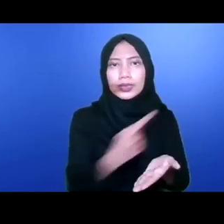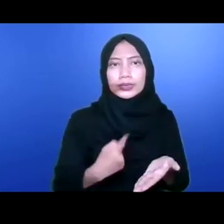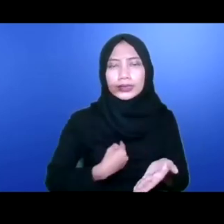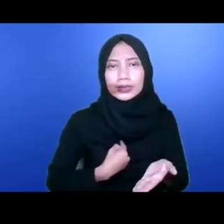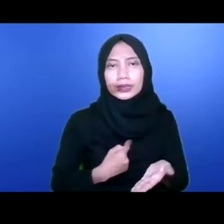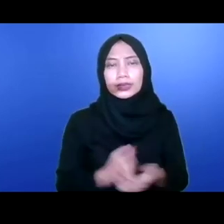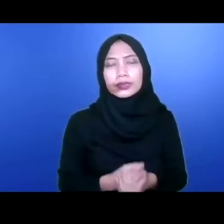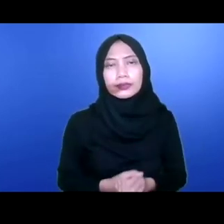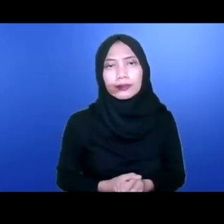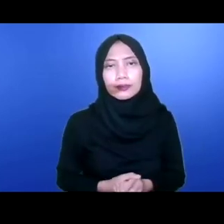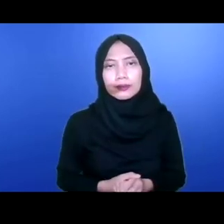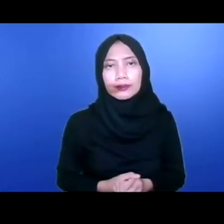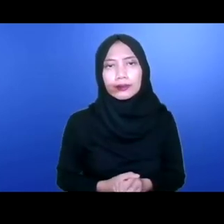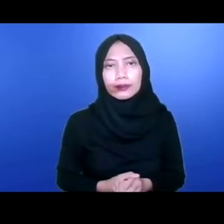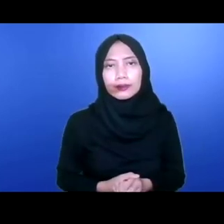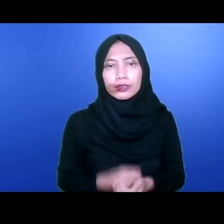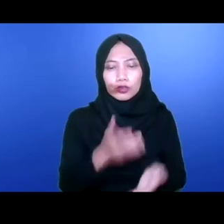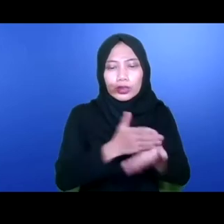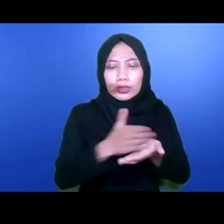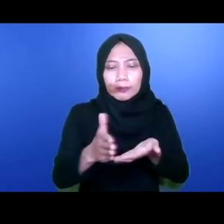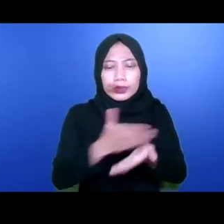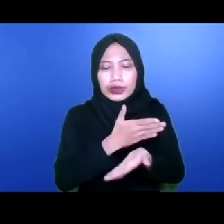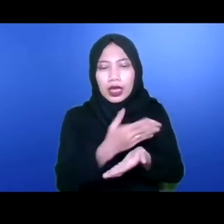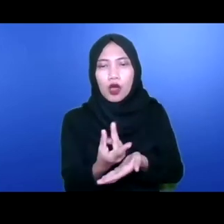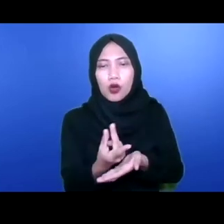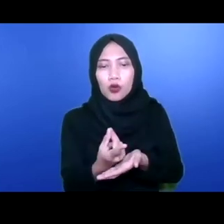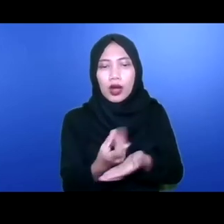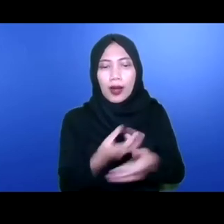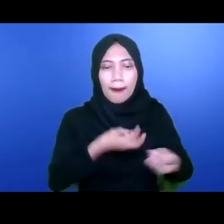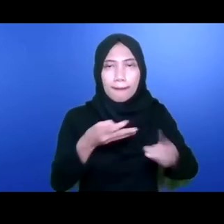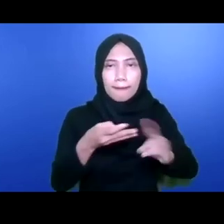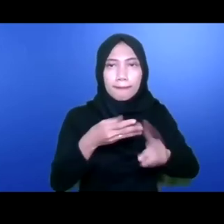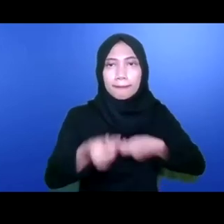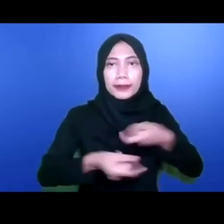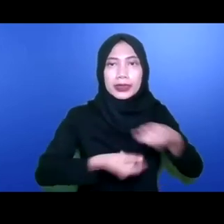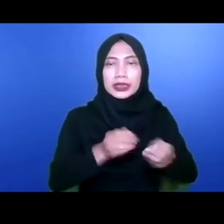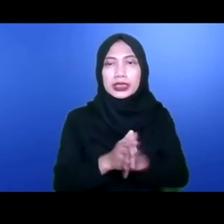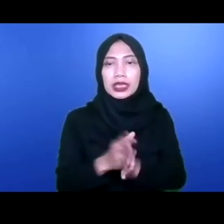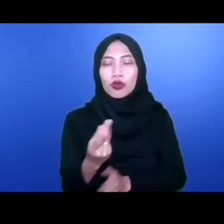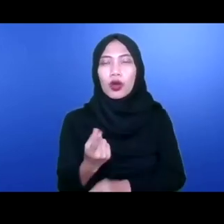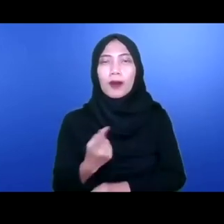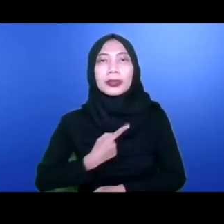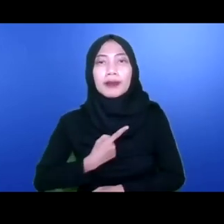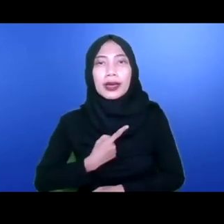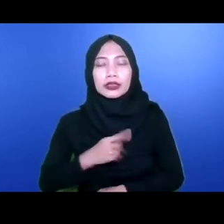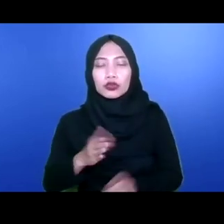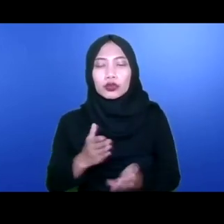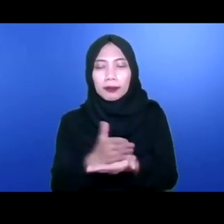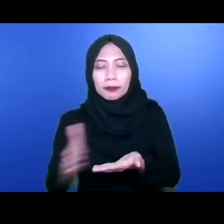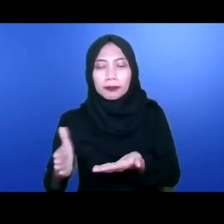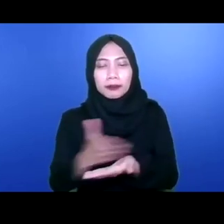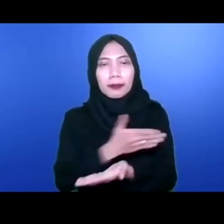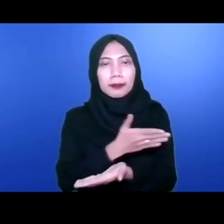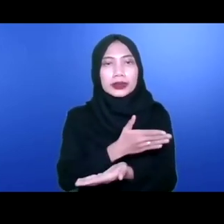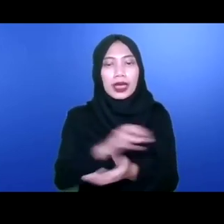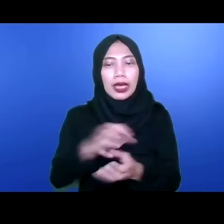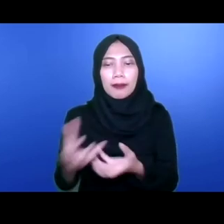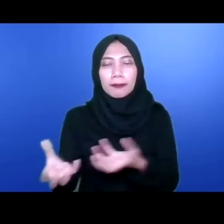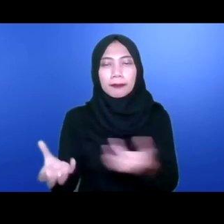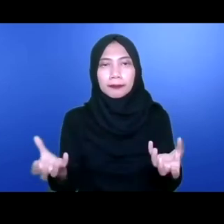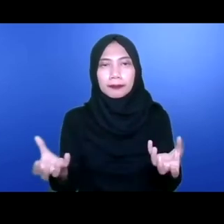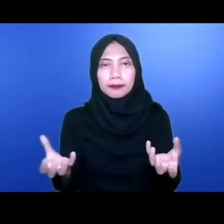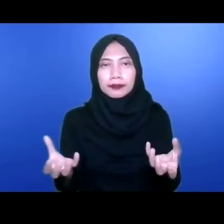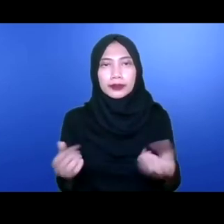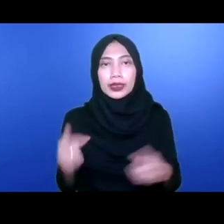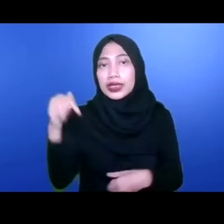duit bisnis dan duit personal. Itulah campaign benefit yang kita kasih ke merchant sehingga saat